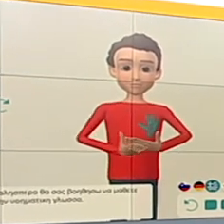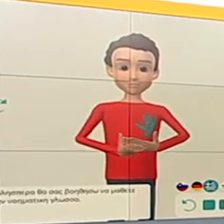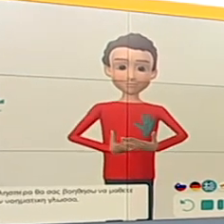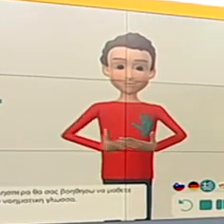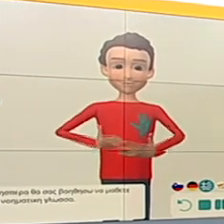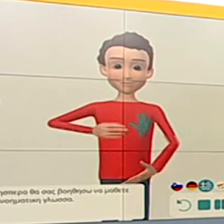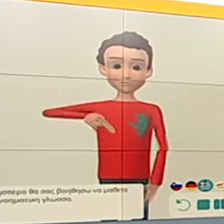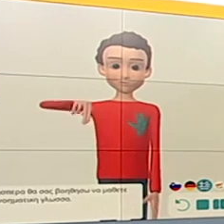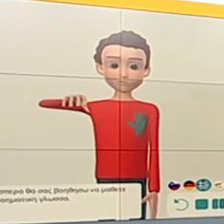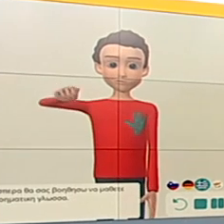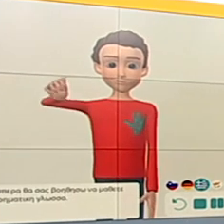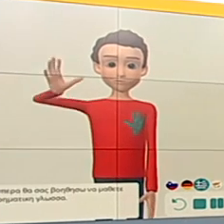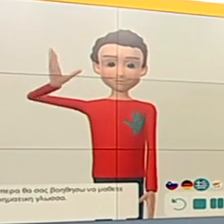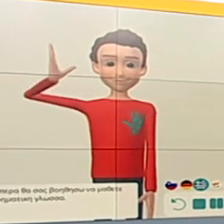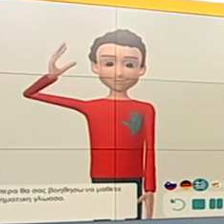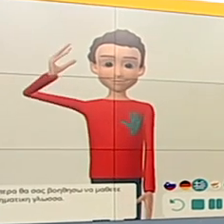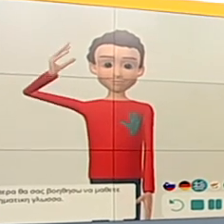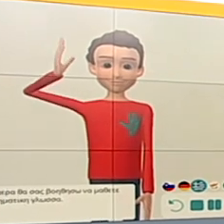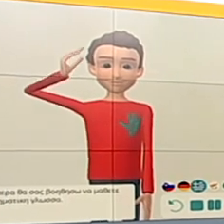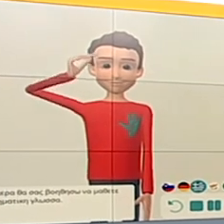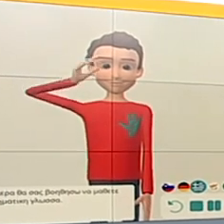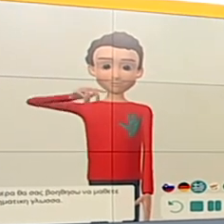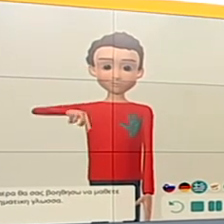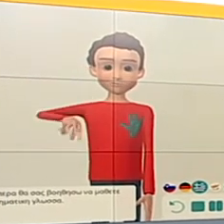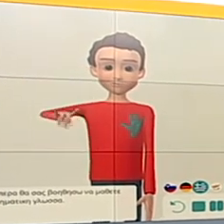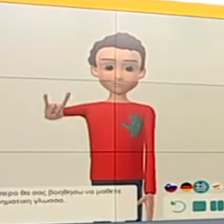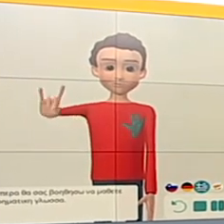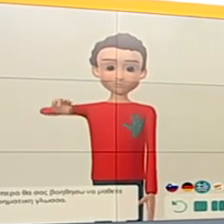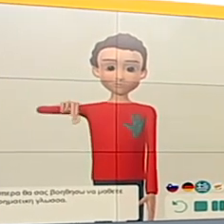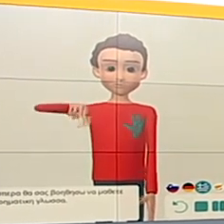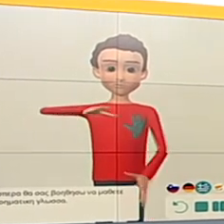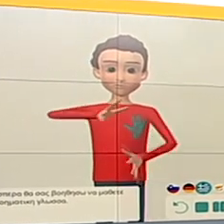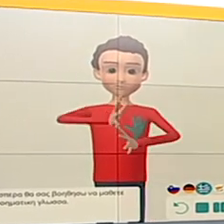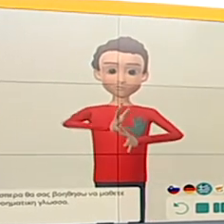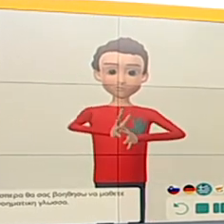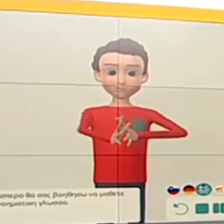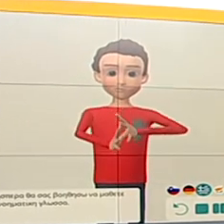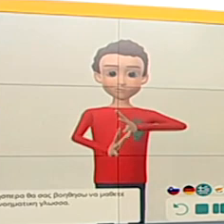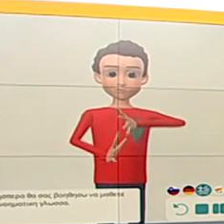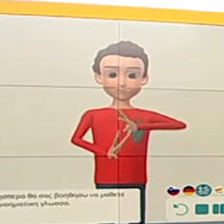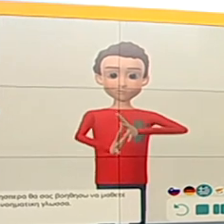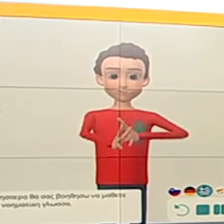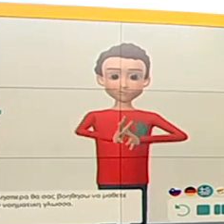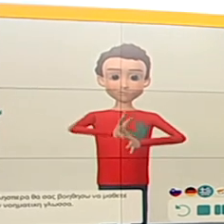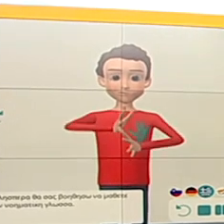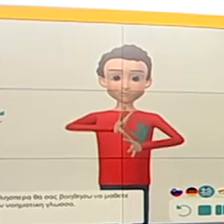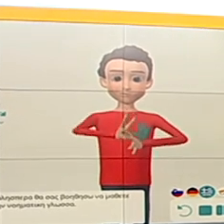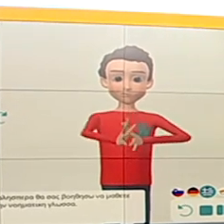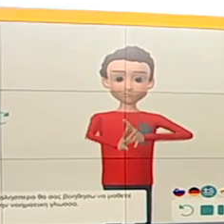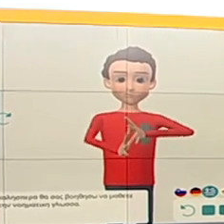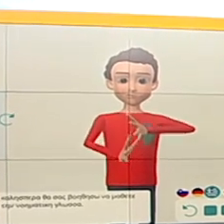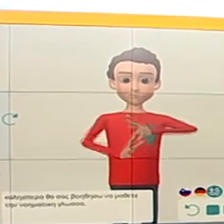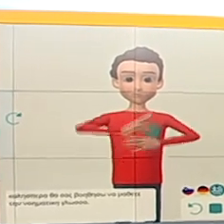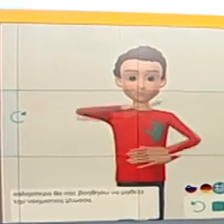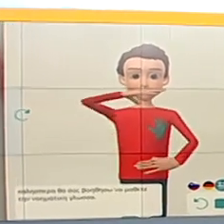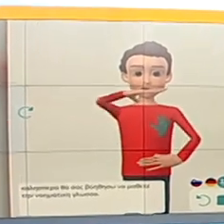στο μέλλον? Ναι, και για κάποιες άλλες κατηγορίες συνανθρώπων μας που αντιμετωπίζουν. Εμείς κοιτάμε αυτή τη στιγμή με αυτές τις